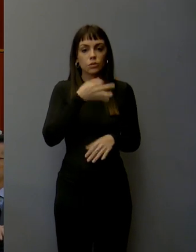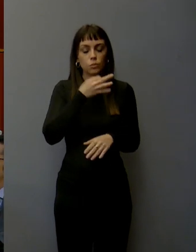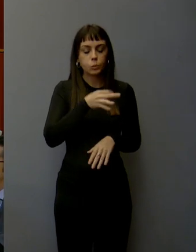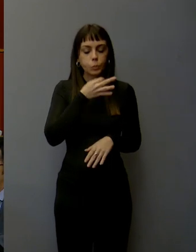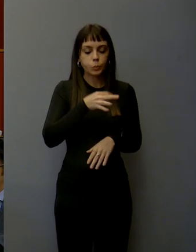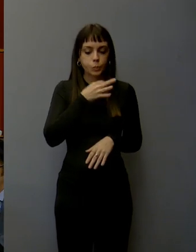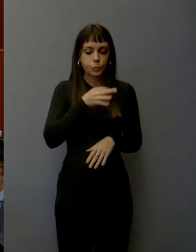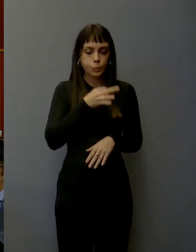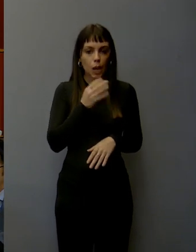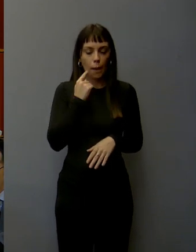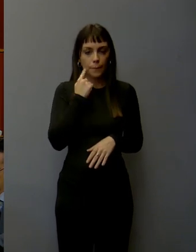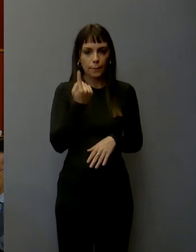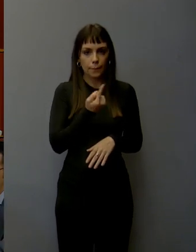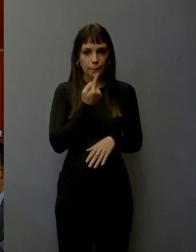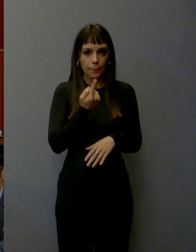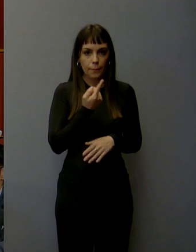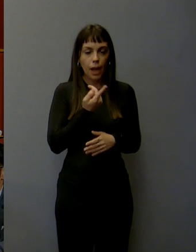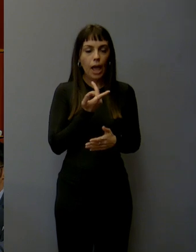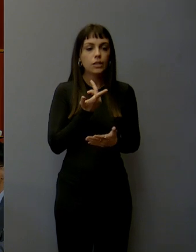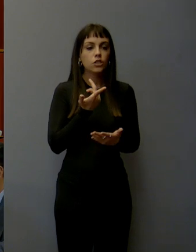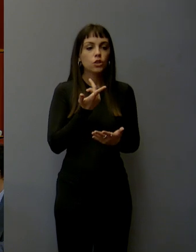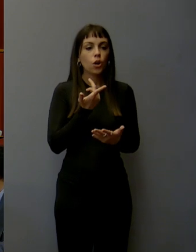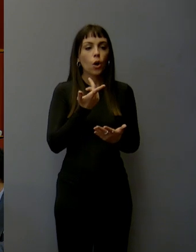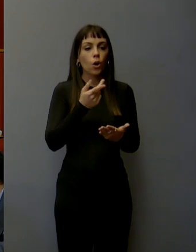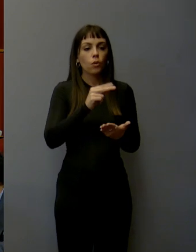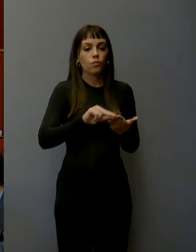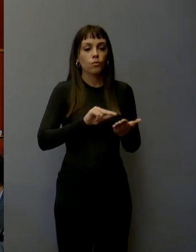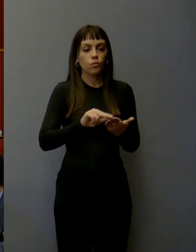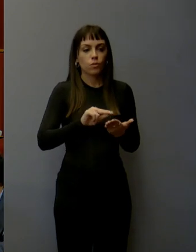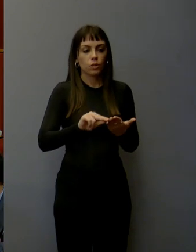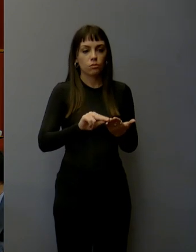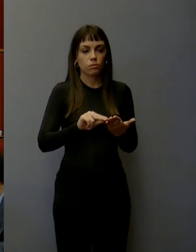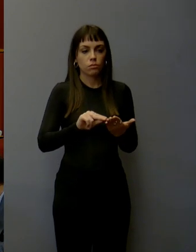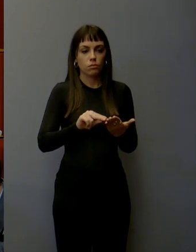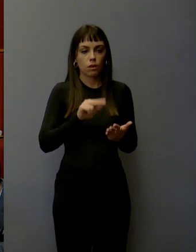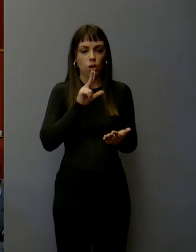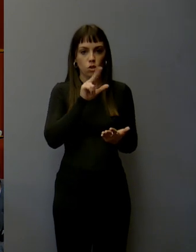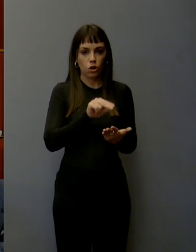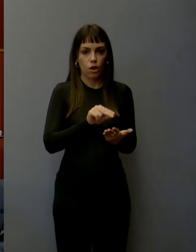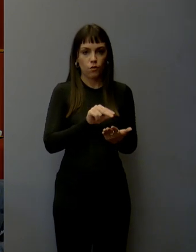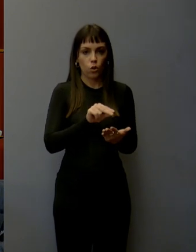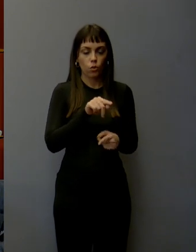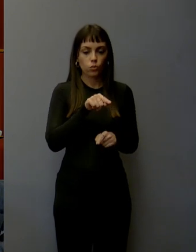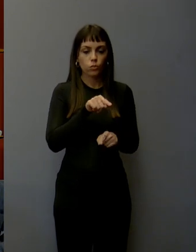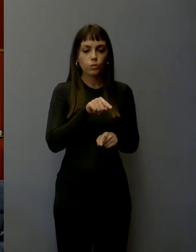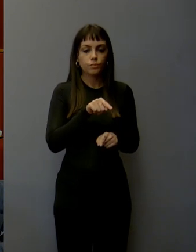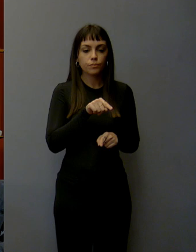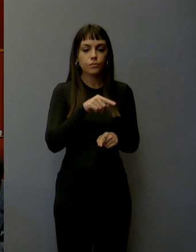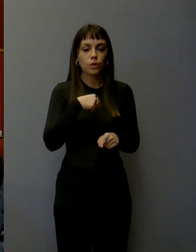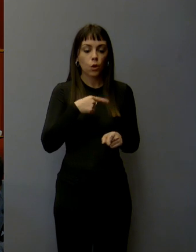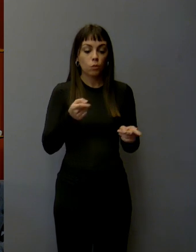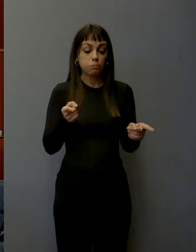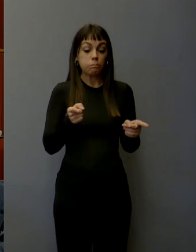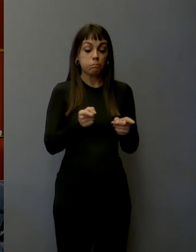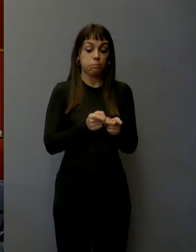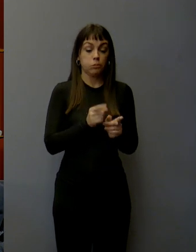nel momento in cui ci sarà la dichiarazione di voto quindi in qualche modo sarò molto breve nella nell'illustrazione di alcuni degli ordini del giorno